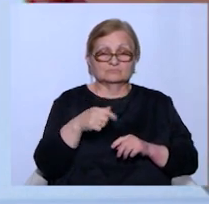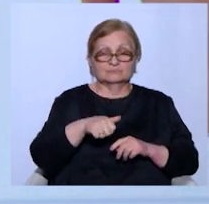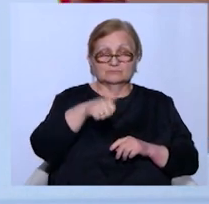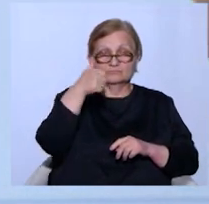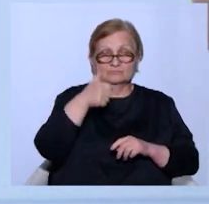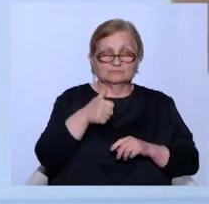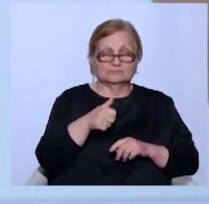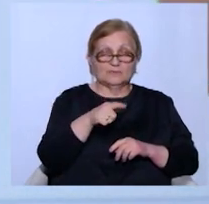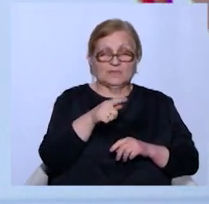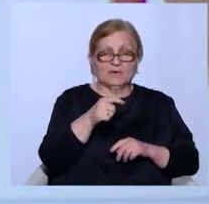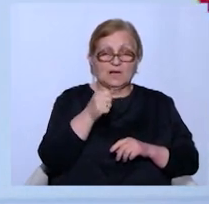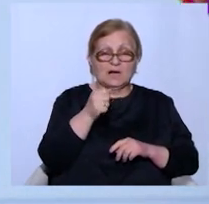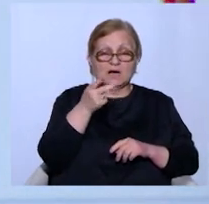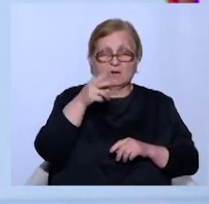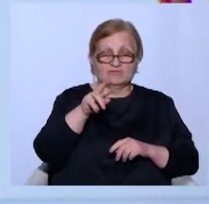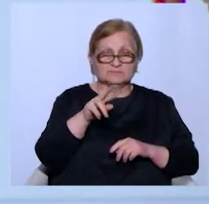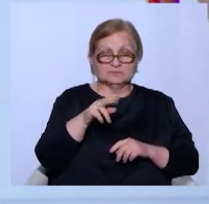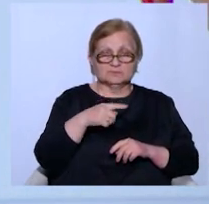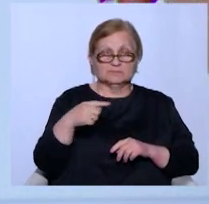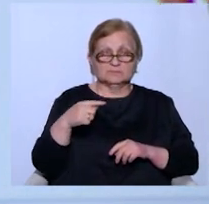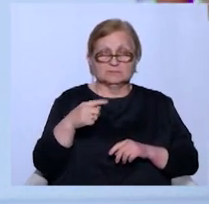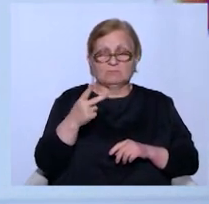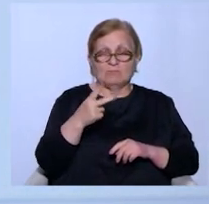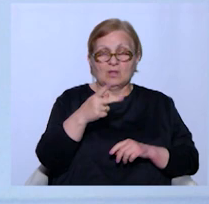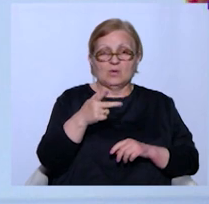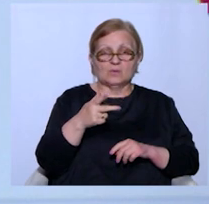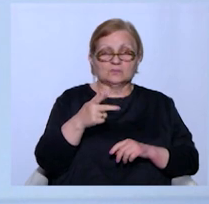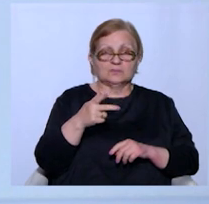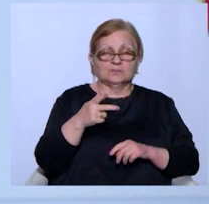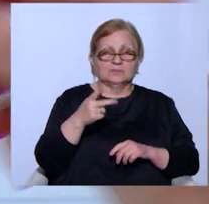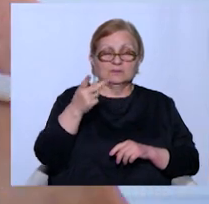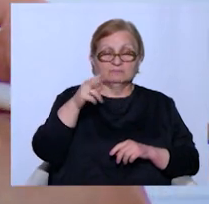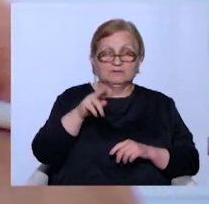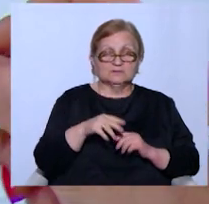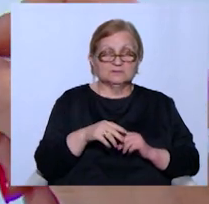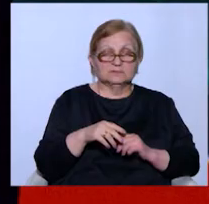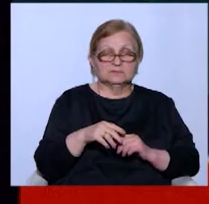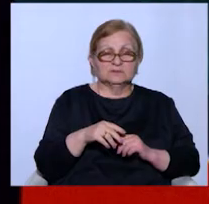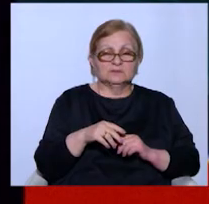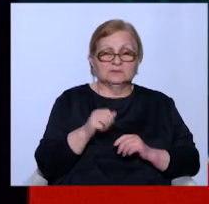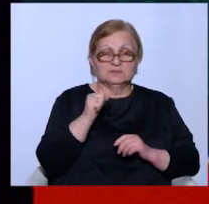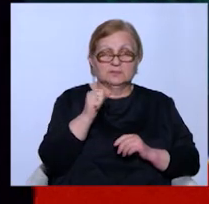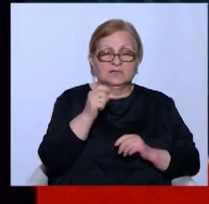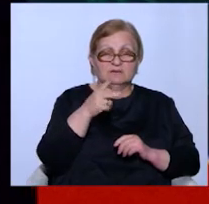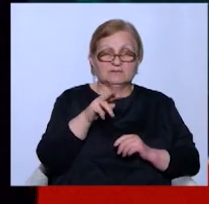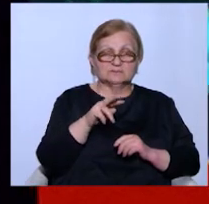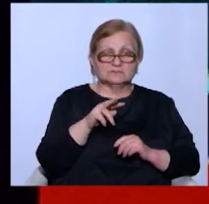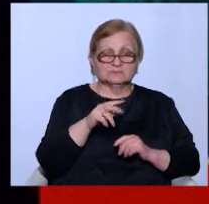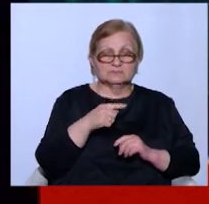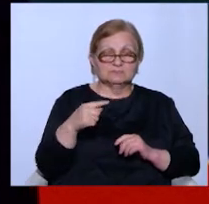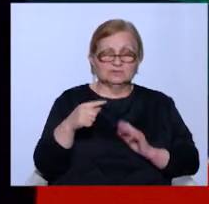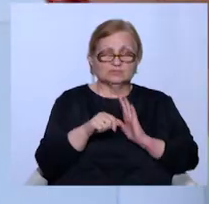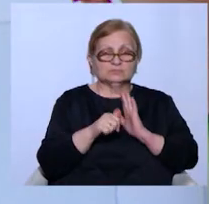პირველი წევრის კვადრატს მინუს მეორე წევრის კვადრატი. ანუ იგივე არის a კვადრატს